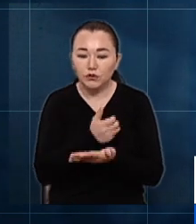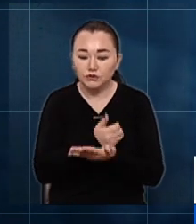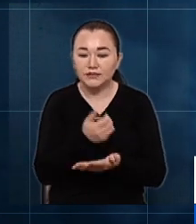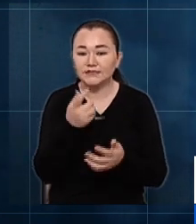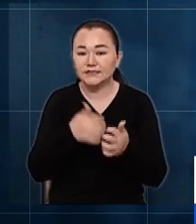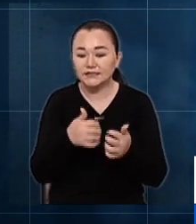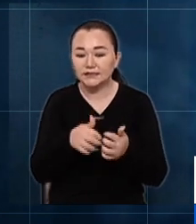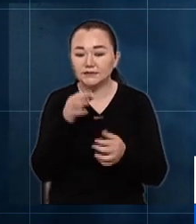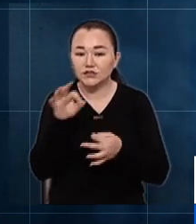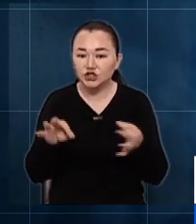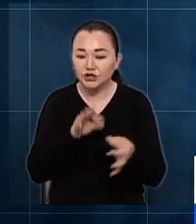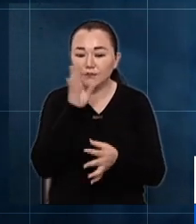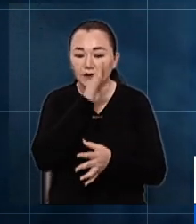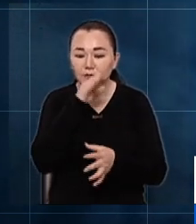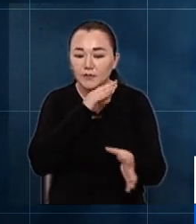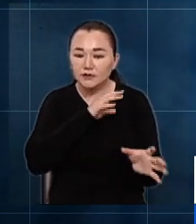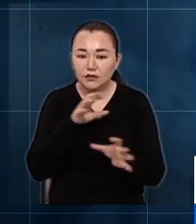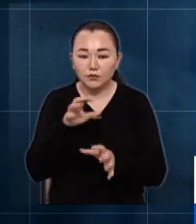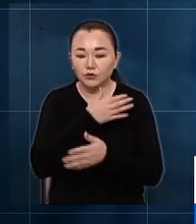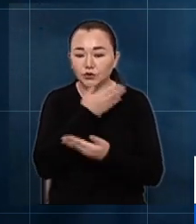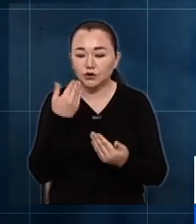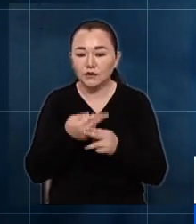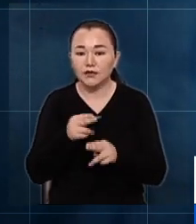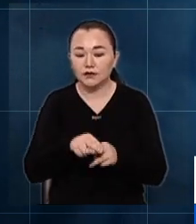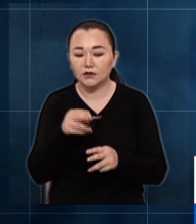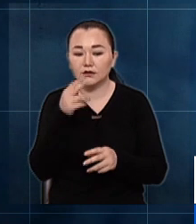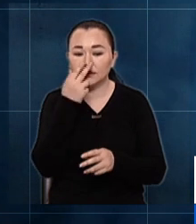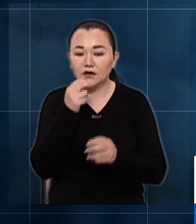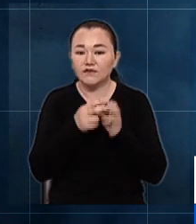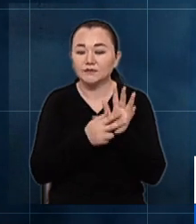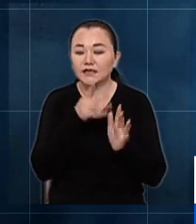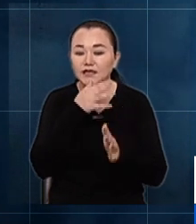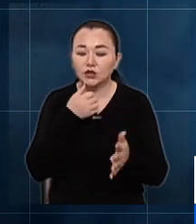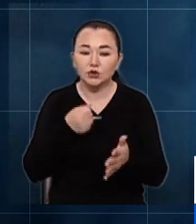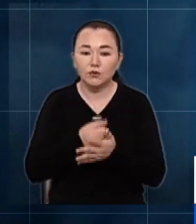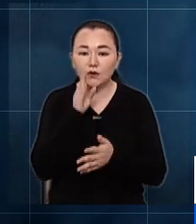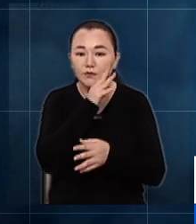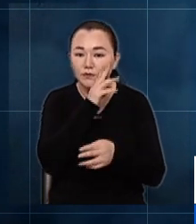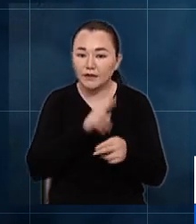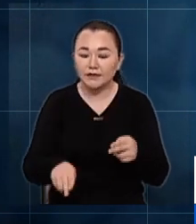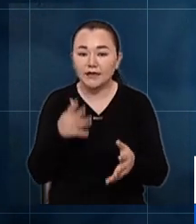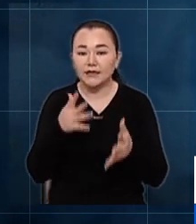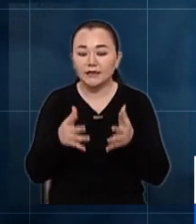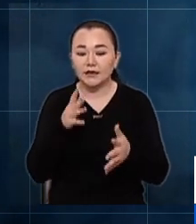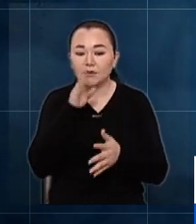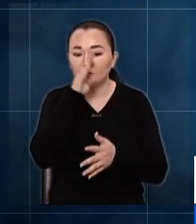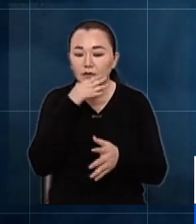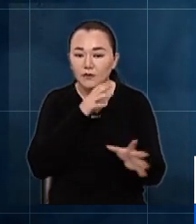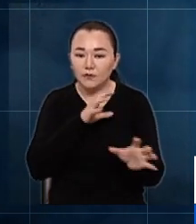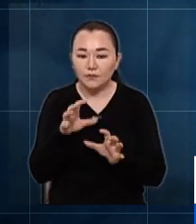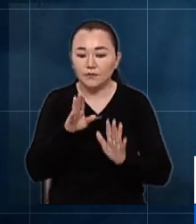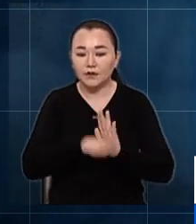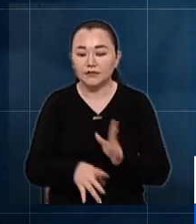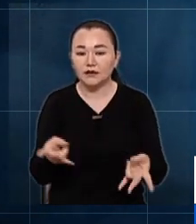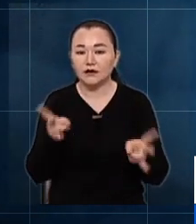ішінде жетімдер мен атана қамқорлығынсыз қалғандар. Сондай-ақ кәмелеттік жасқа толғанға дейін атанасынан айырылған немесе атанасының